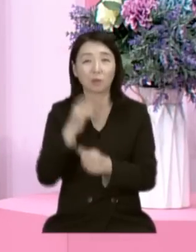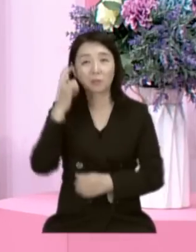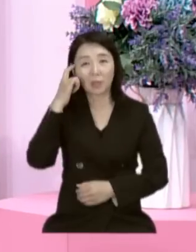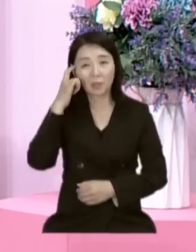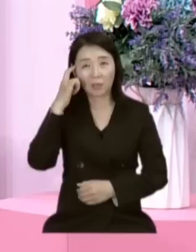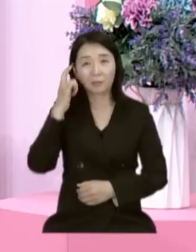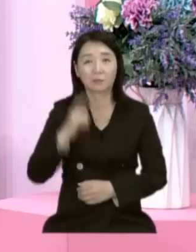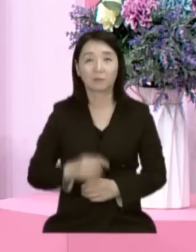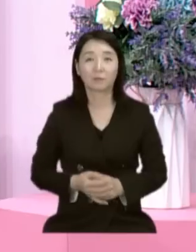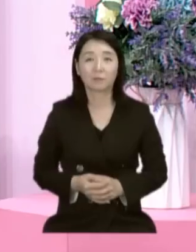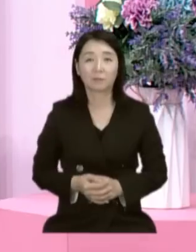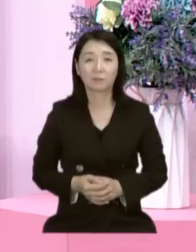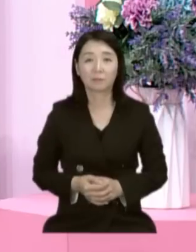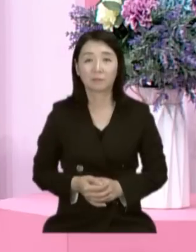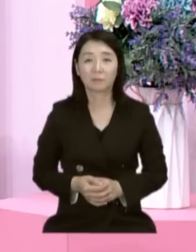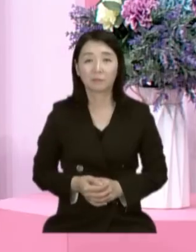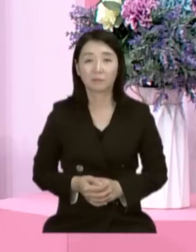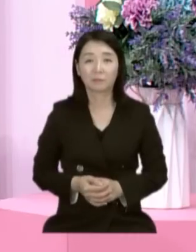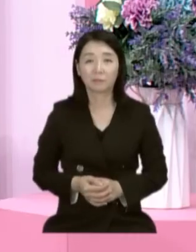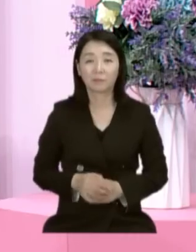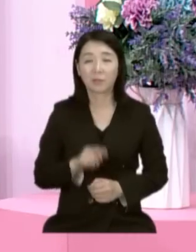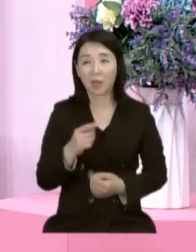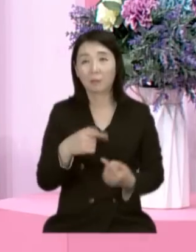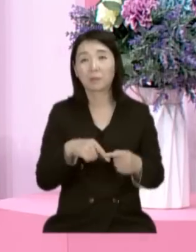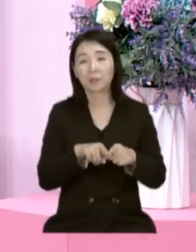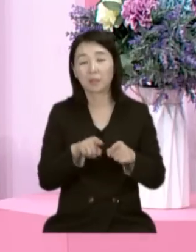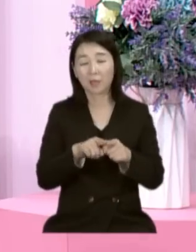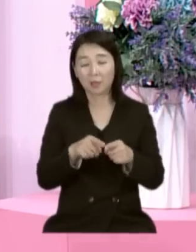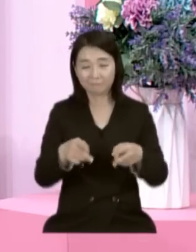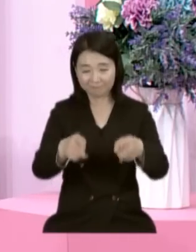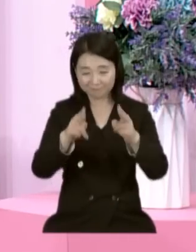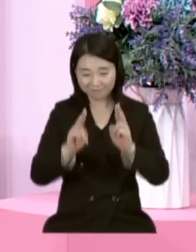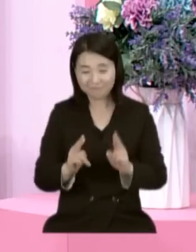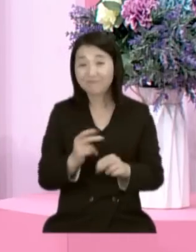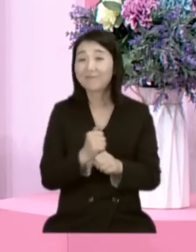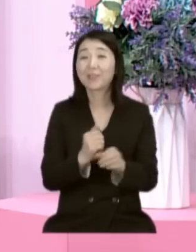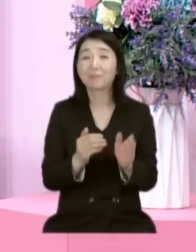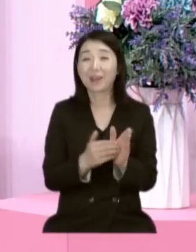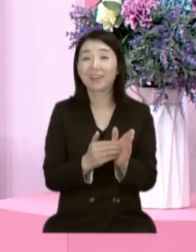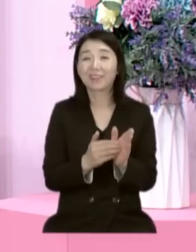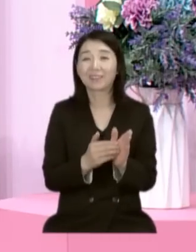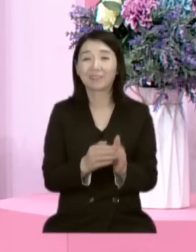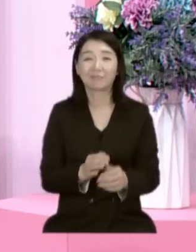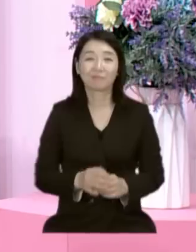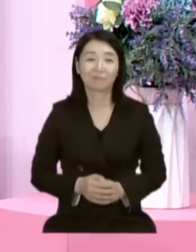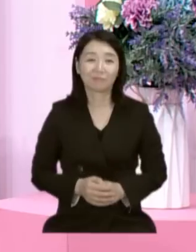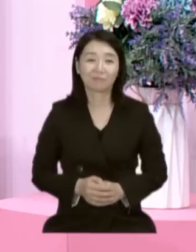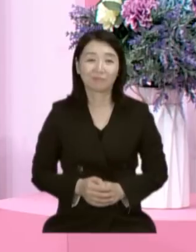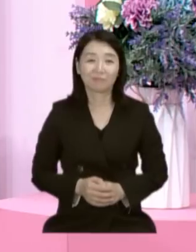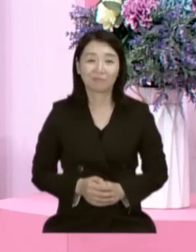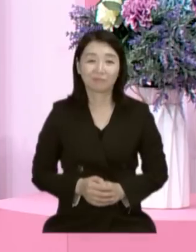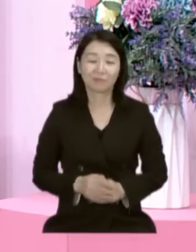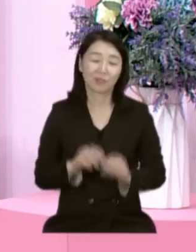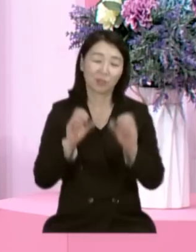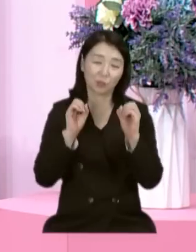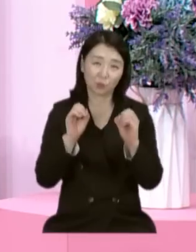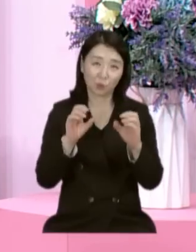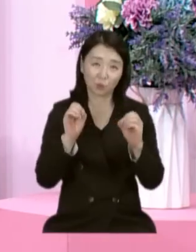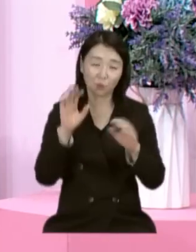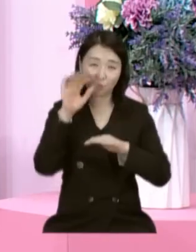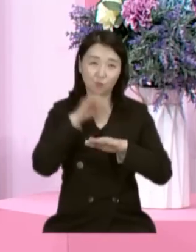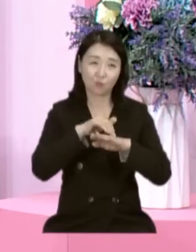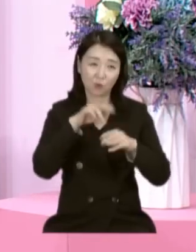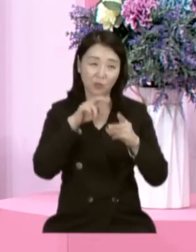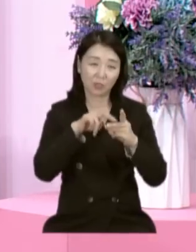회사가 예. 그래서 이제 거기에 같이 MOU를 해서 그 선교 훈련 센터를